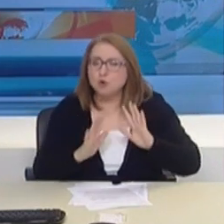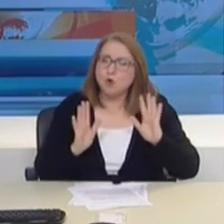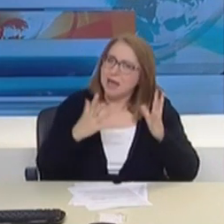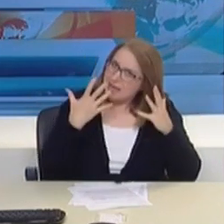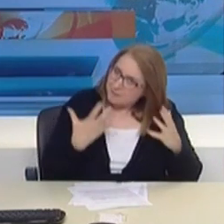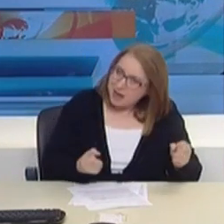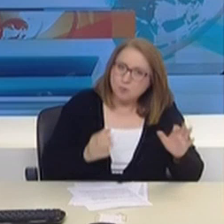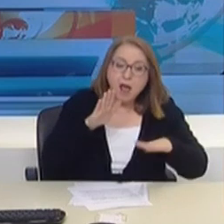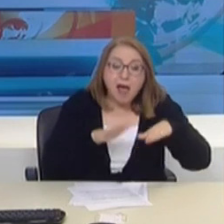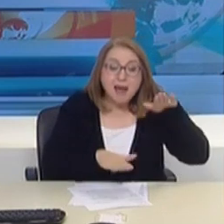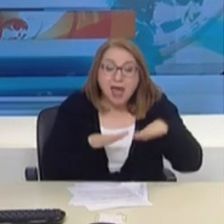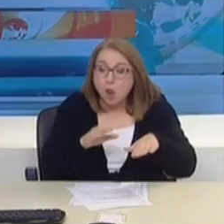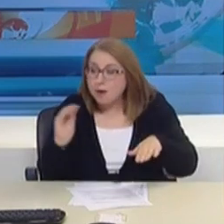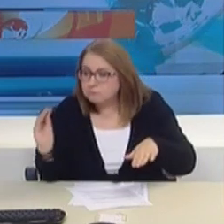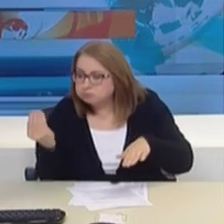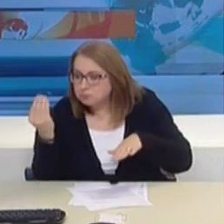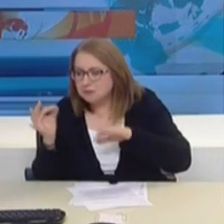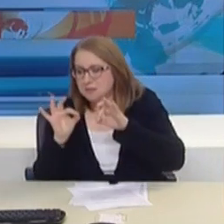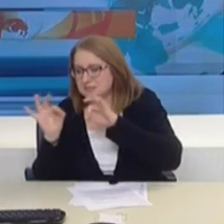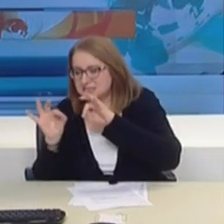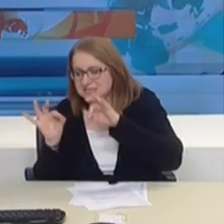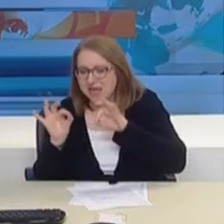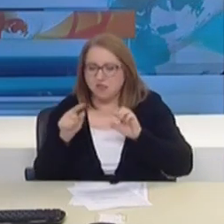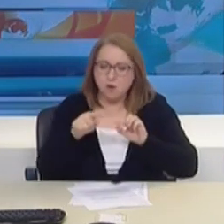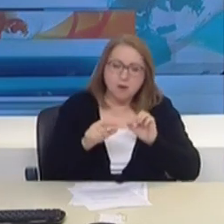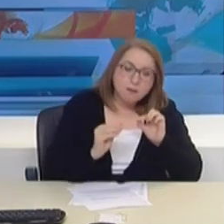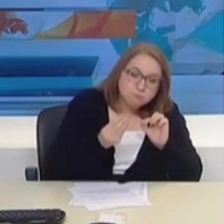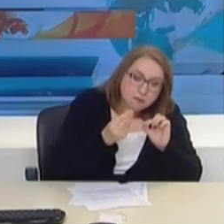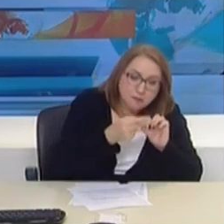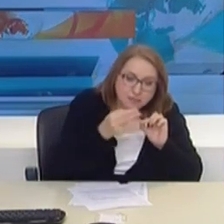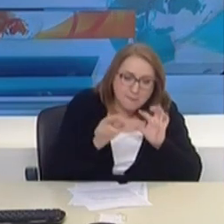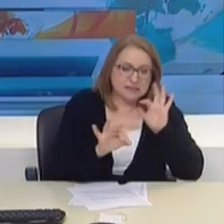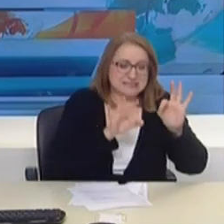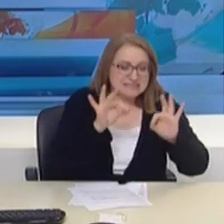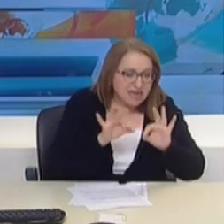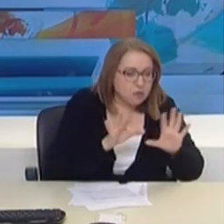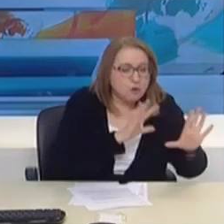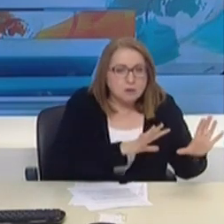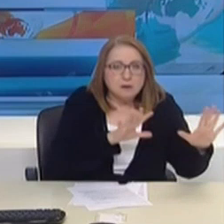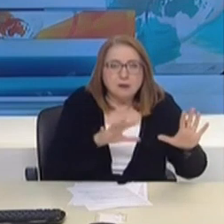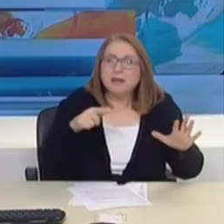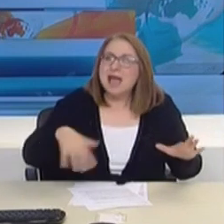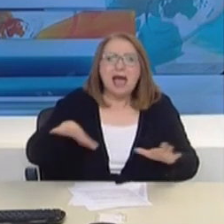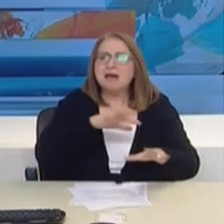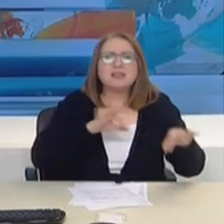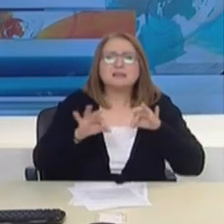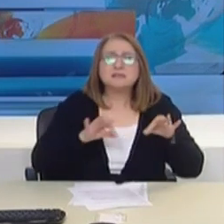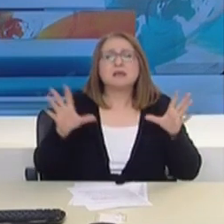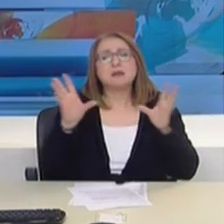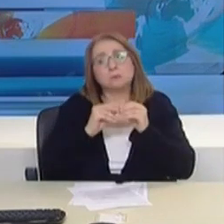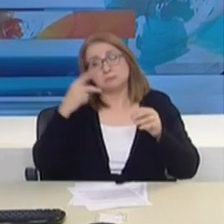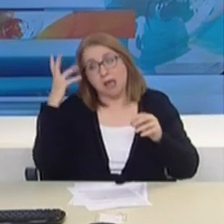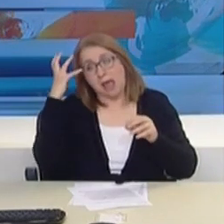ανά σενάριο και σενάριο το οποίο βασίζεται σε συγκεκριμένες επιστημονικές και όχι μόνο